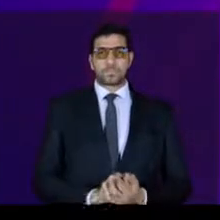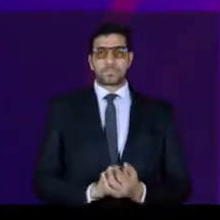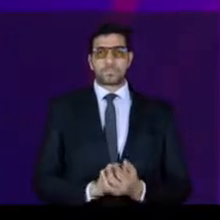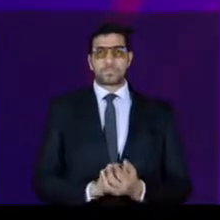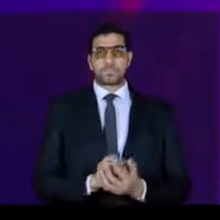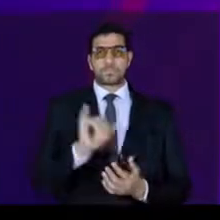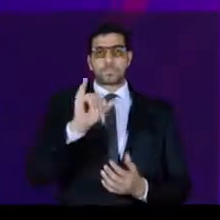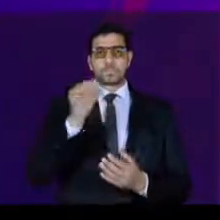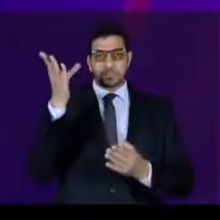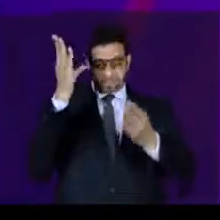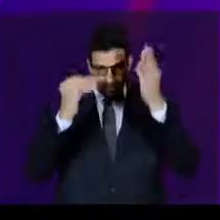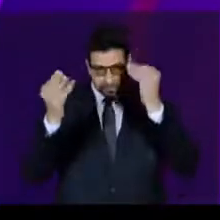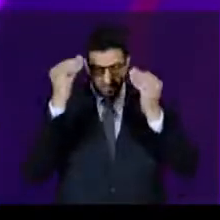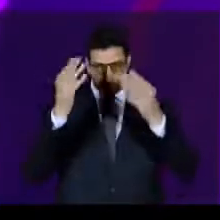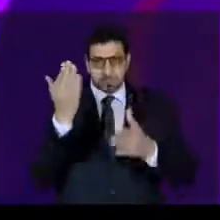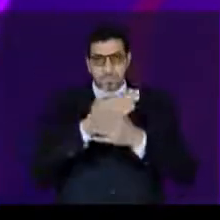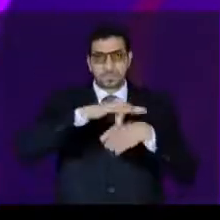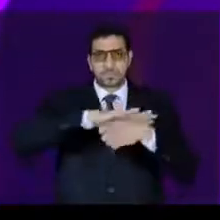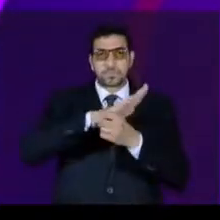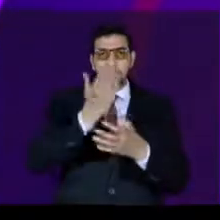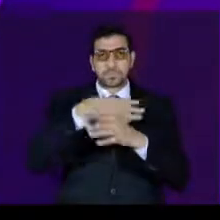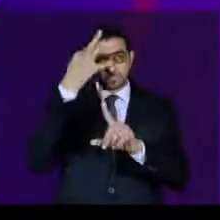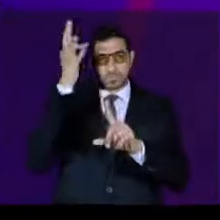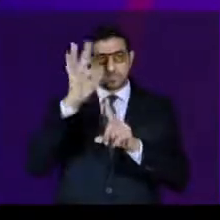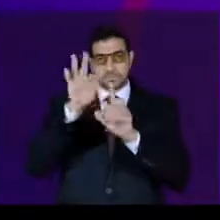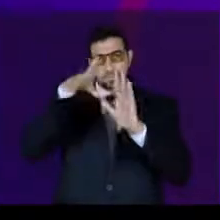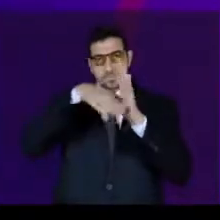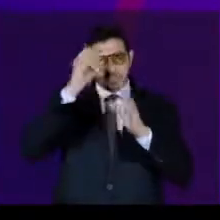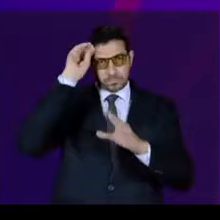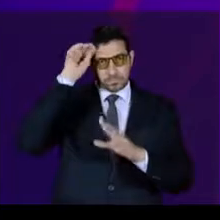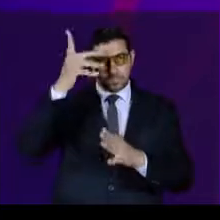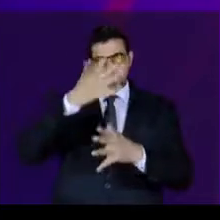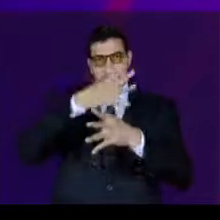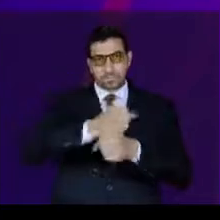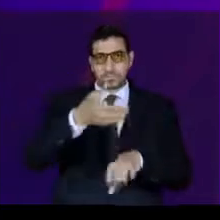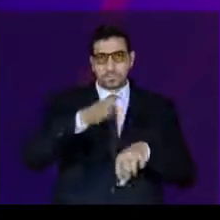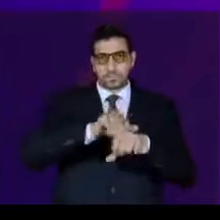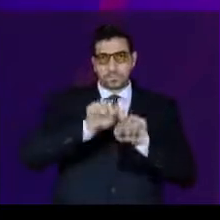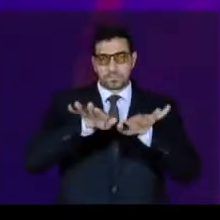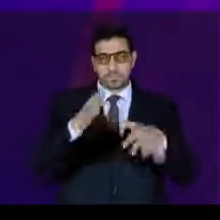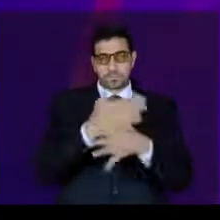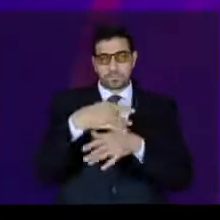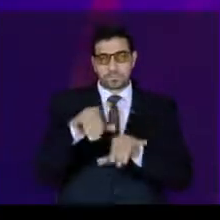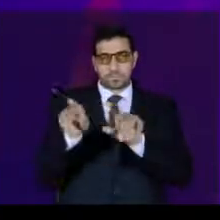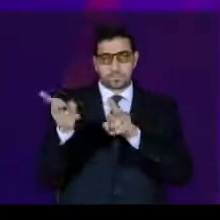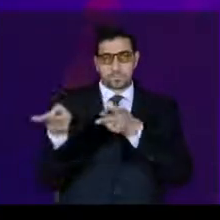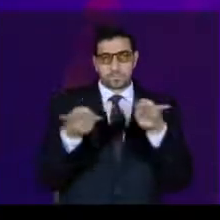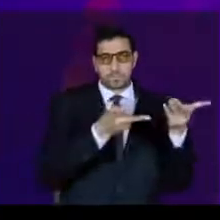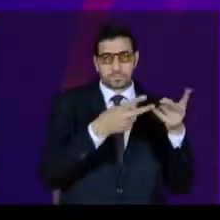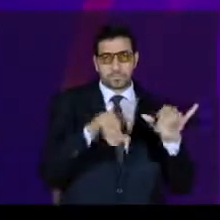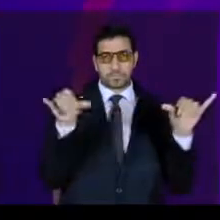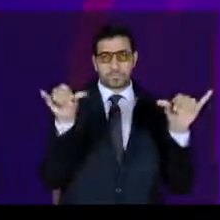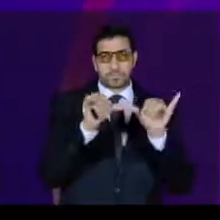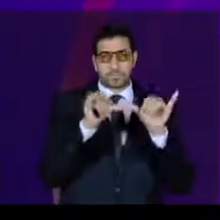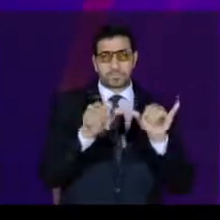في ظل كثرة المعلومات التي تتردد عن فيروس كورونا وطرق الوقاية منه ومخاطر الإصابة به، ينضم إلينا عبر سكايب دكتور إسلام